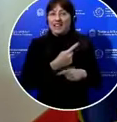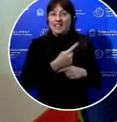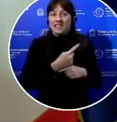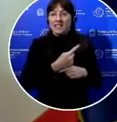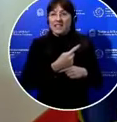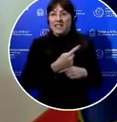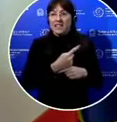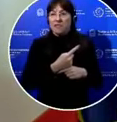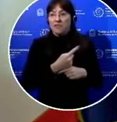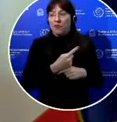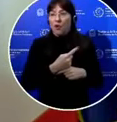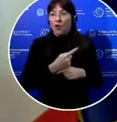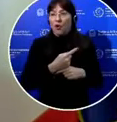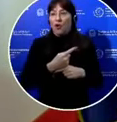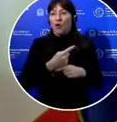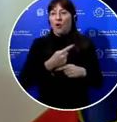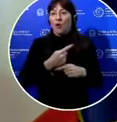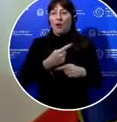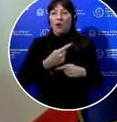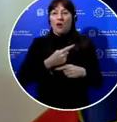quota parte ciascuno di noi.